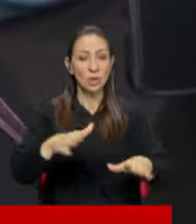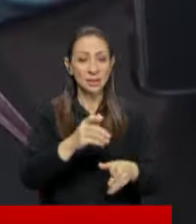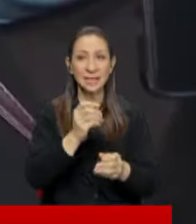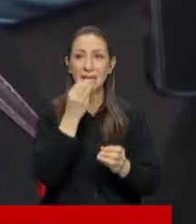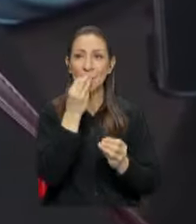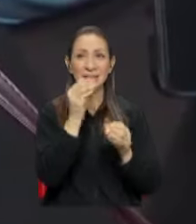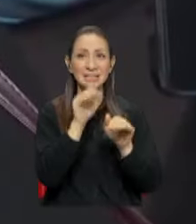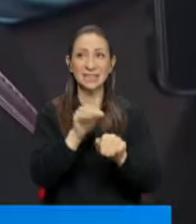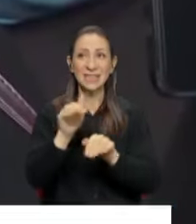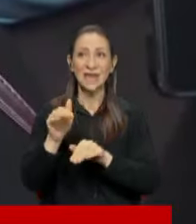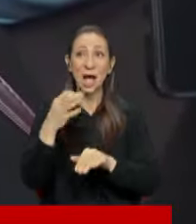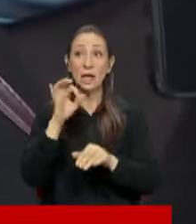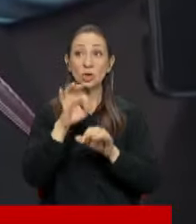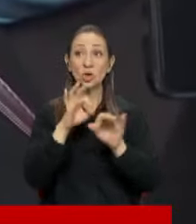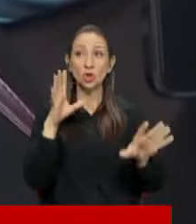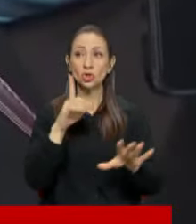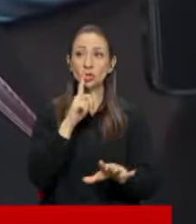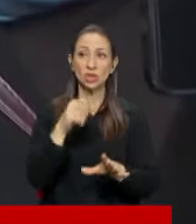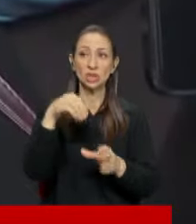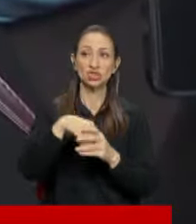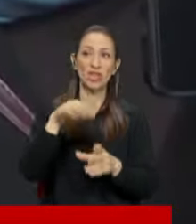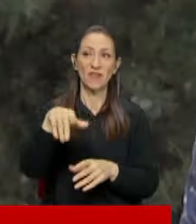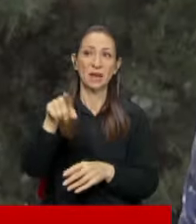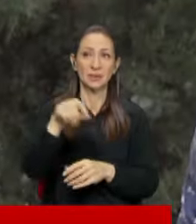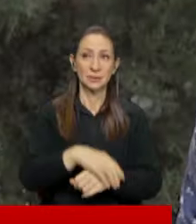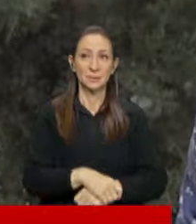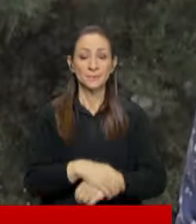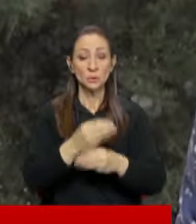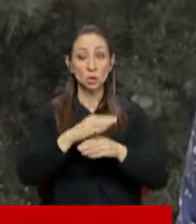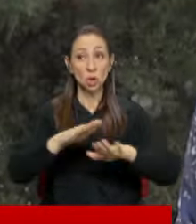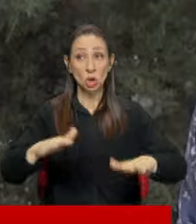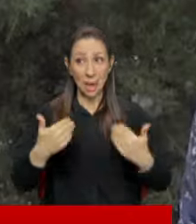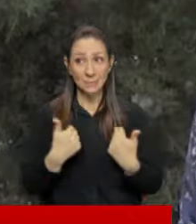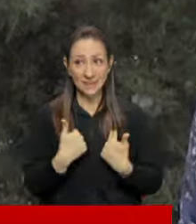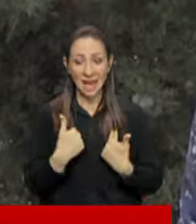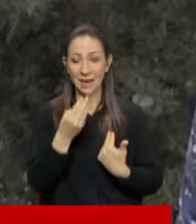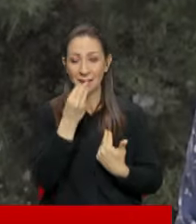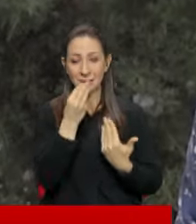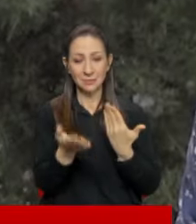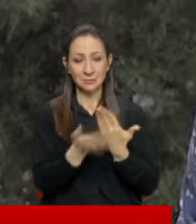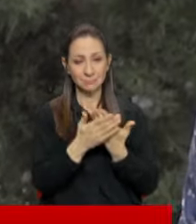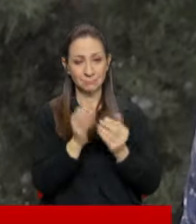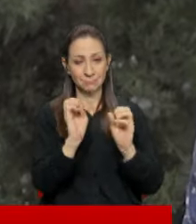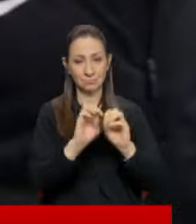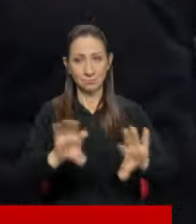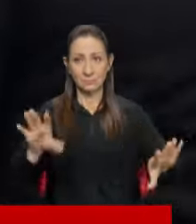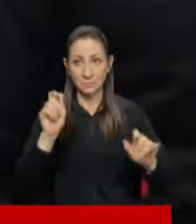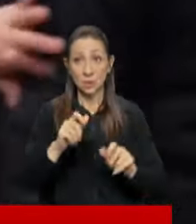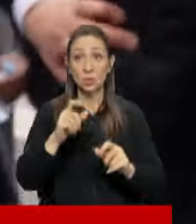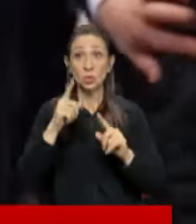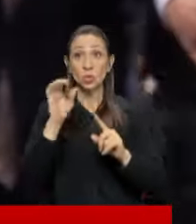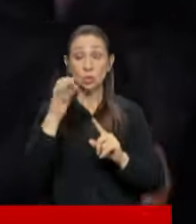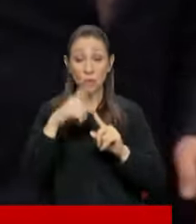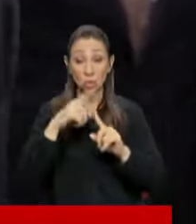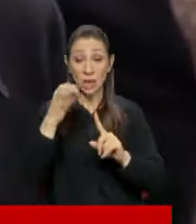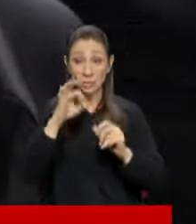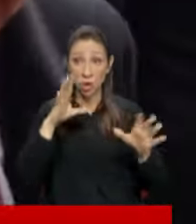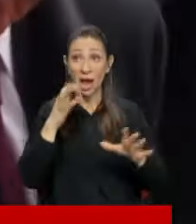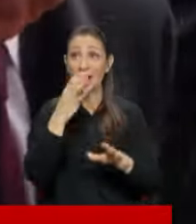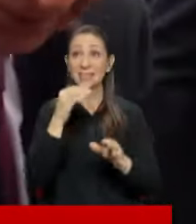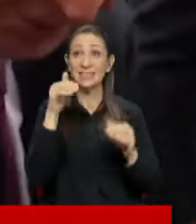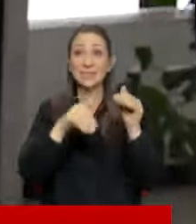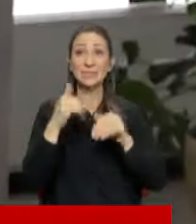verdiği kantin desteği de Altınok'un vaatleri arasında yer aldı. Çocuklarımıza kantin kart geliyor, kantin. Turgut Altınok'a Ankara'da